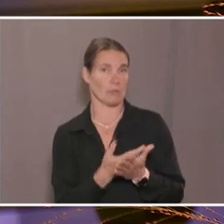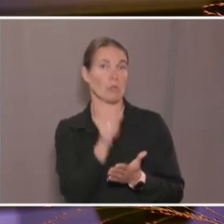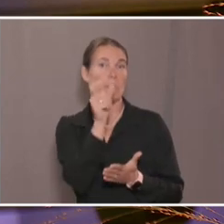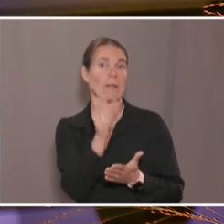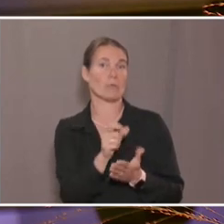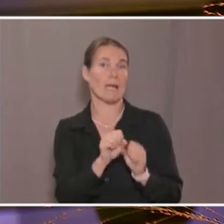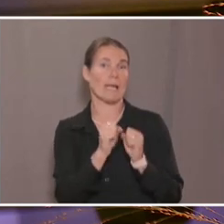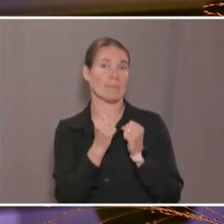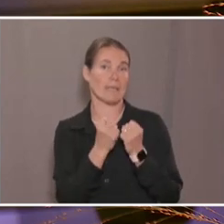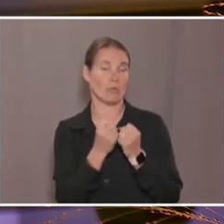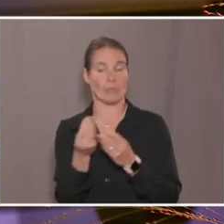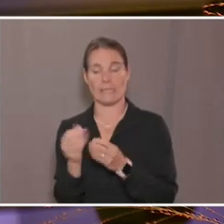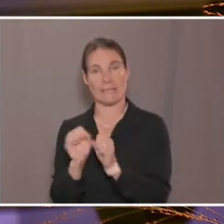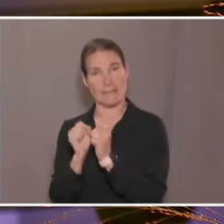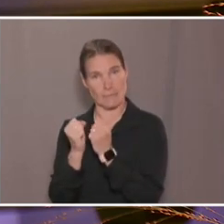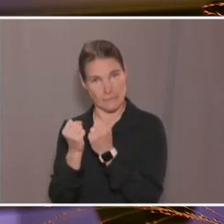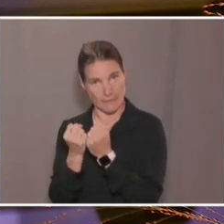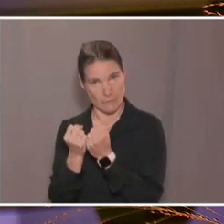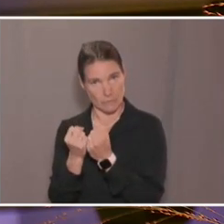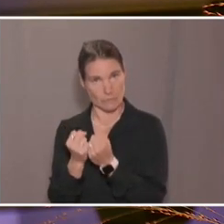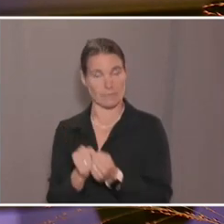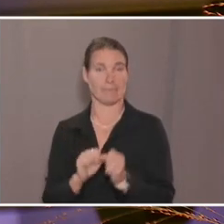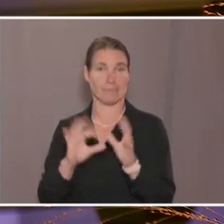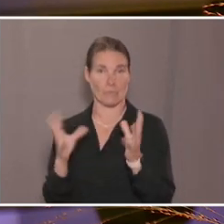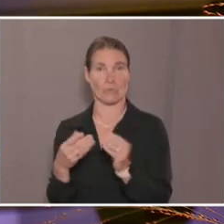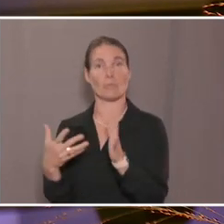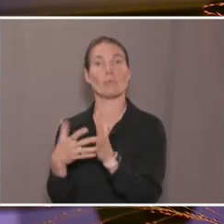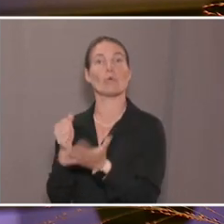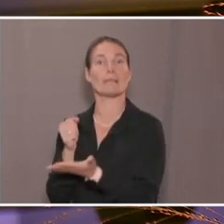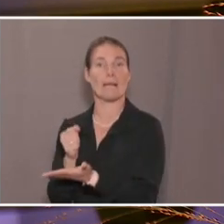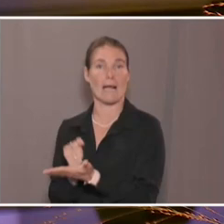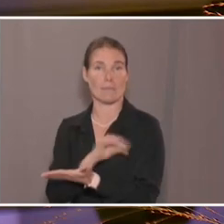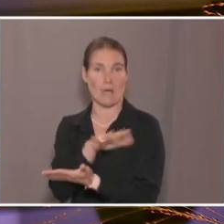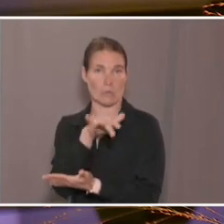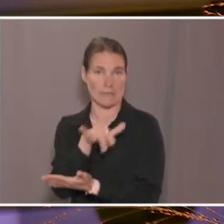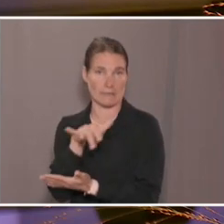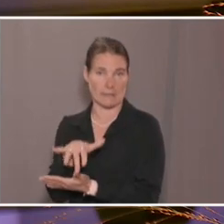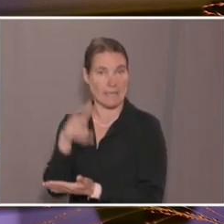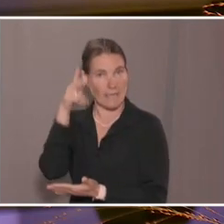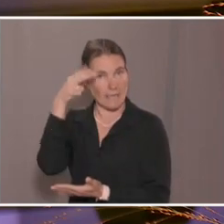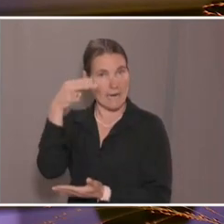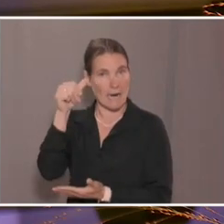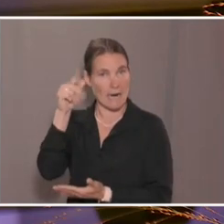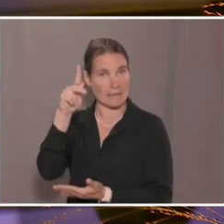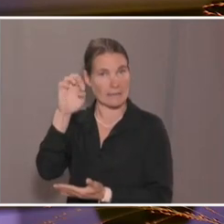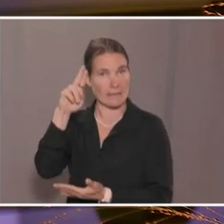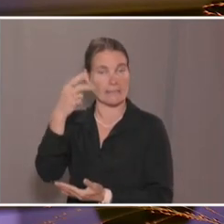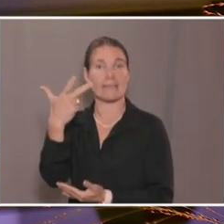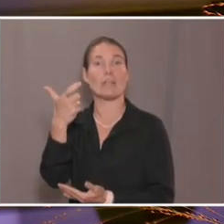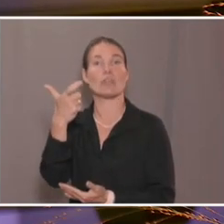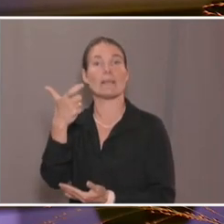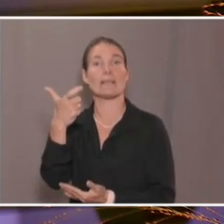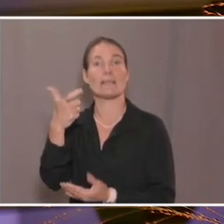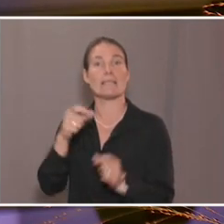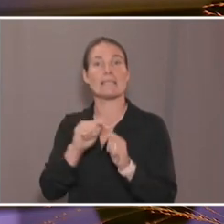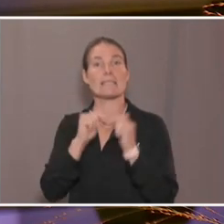Personalabteilung, Finanzabteilung, die Bibliothek und das Prüfungsamt. Herr Hagner, Sie vertreten die 23 Senatsmitglieder